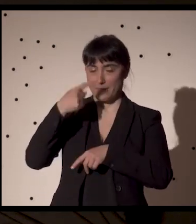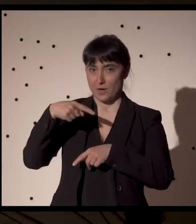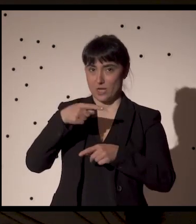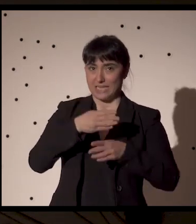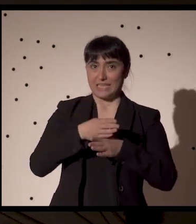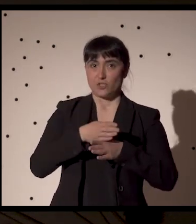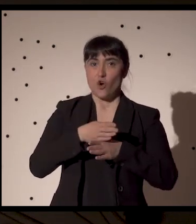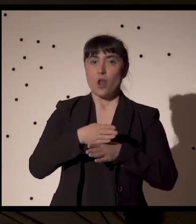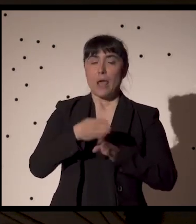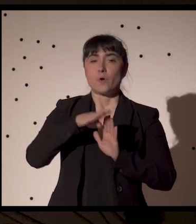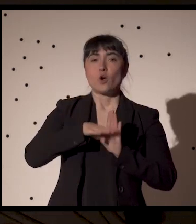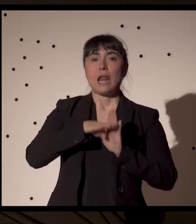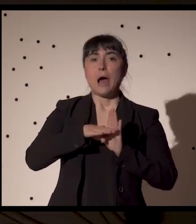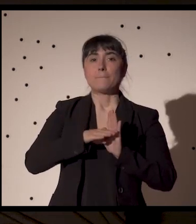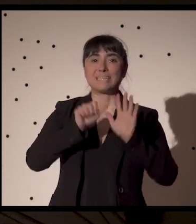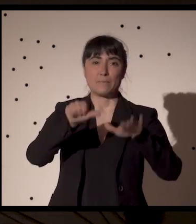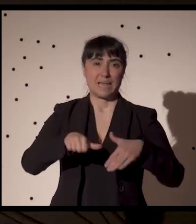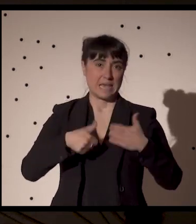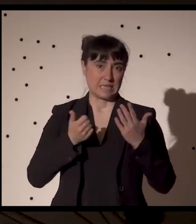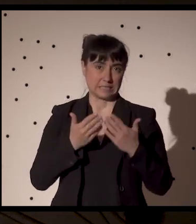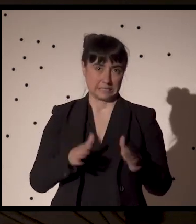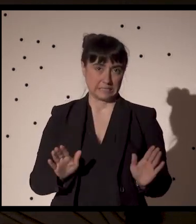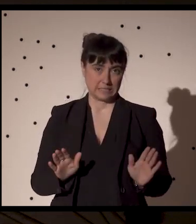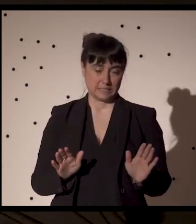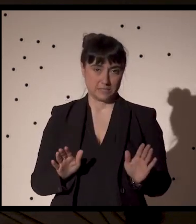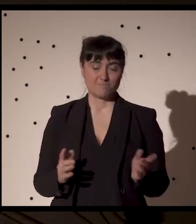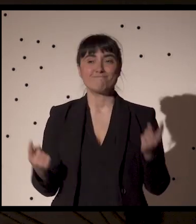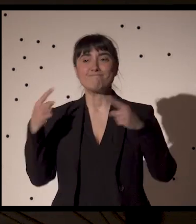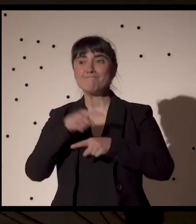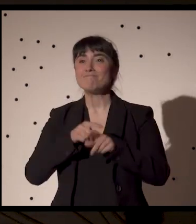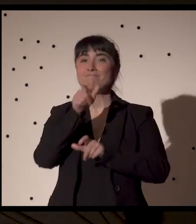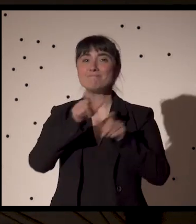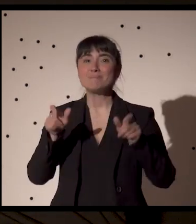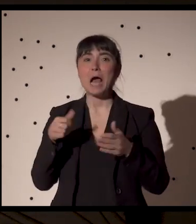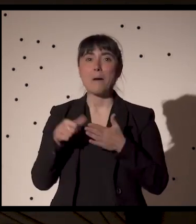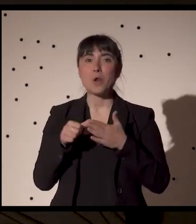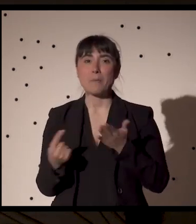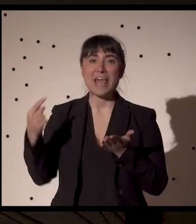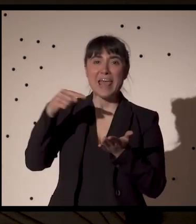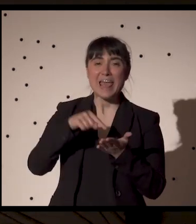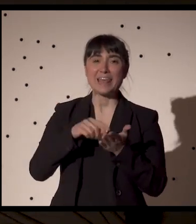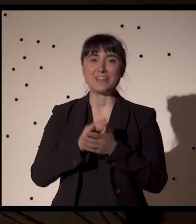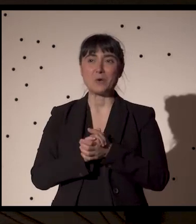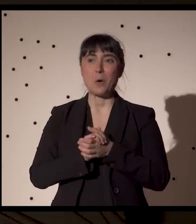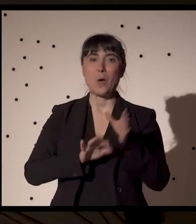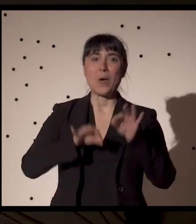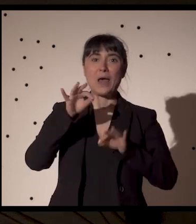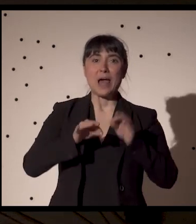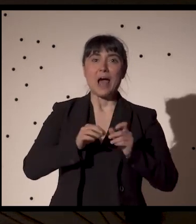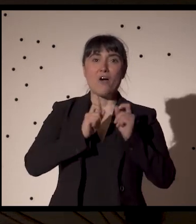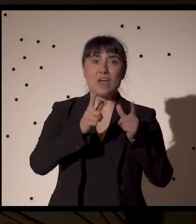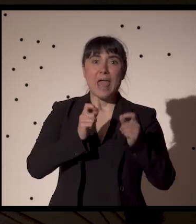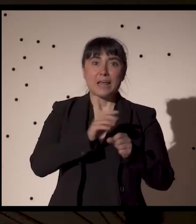il pubblico è tornato È tornato ad abbonarsi è tornato a fare sold out in moltissime recite è tornato anche